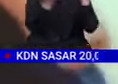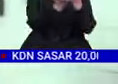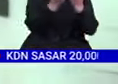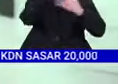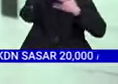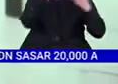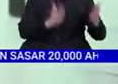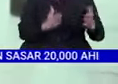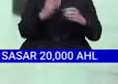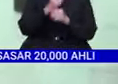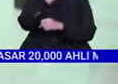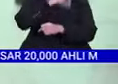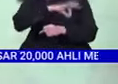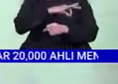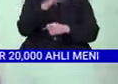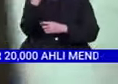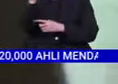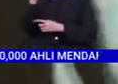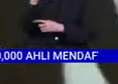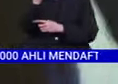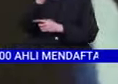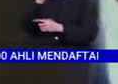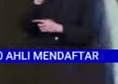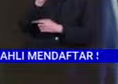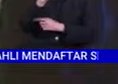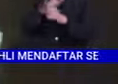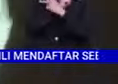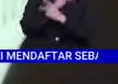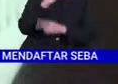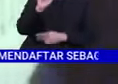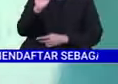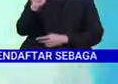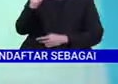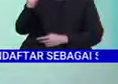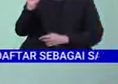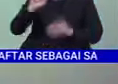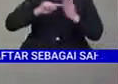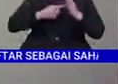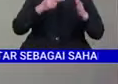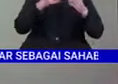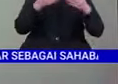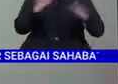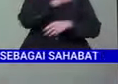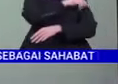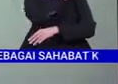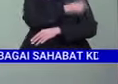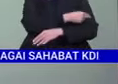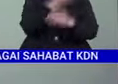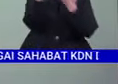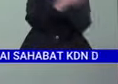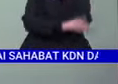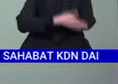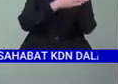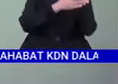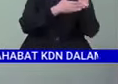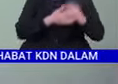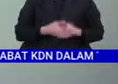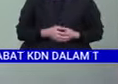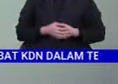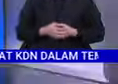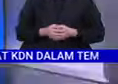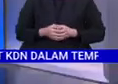telah mendapat manfaat dari pada 16 anjung KYT yang beroperasi di Hospital kerajaan seluruh negara